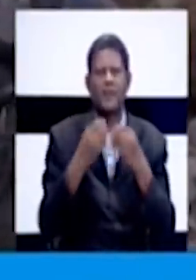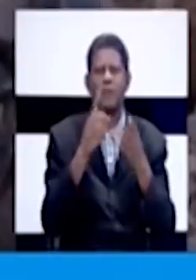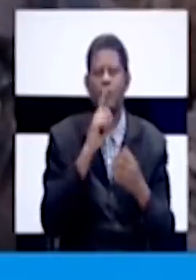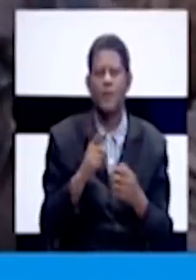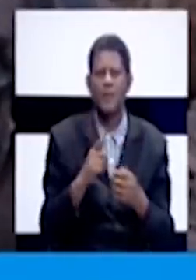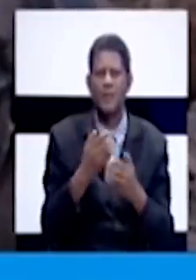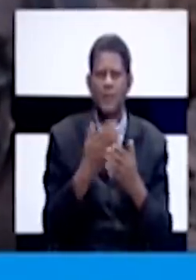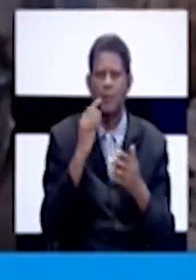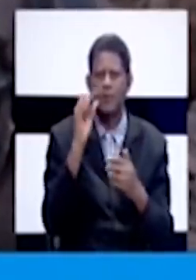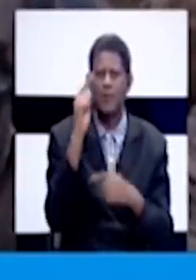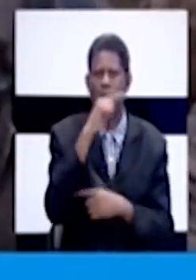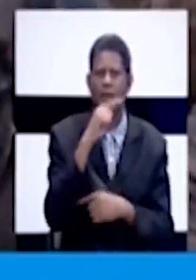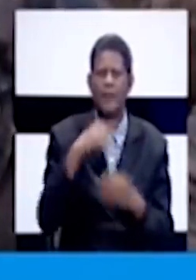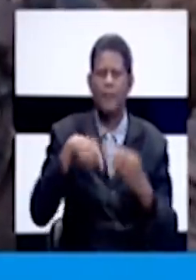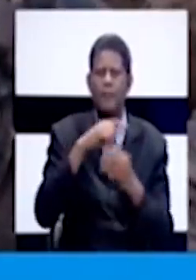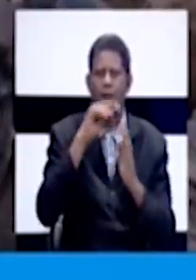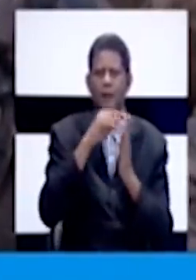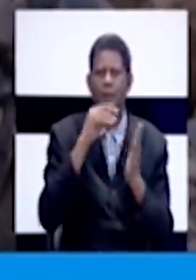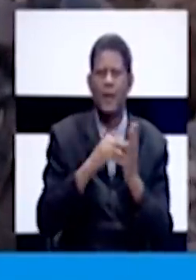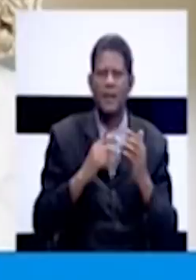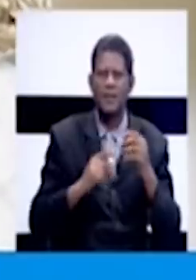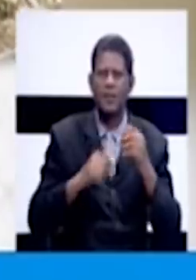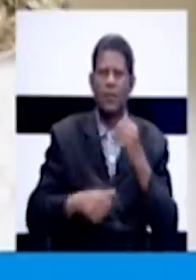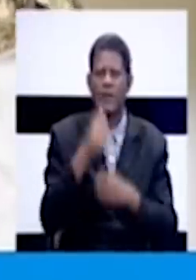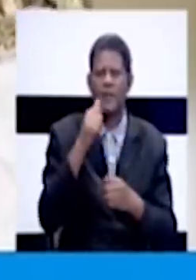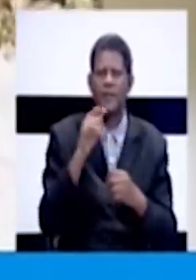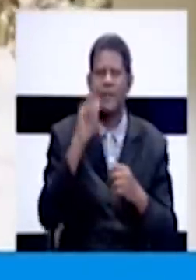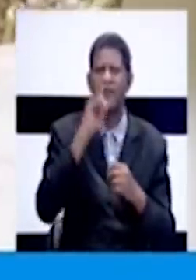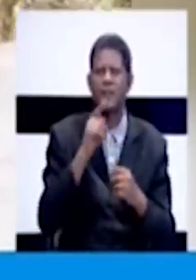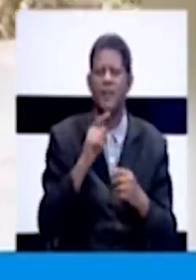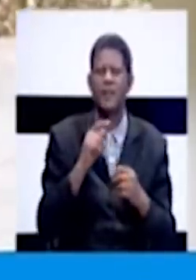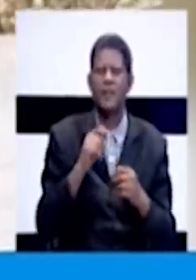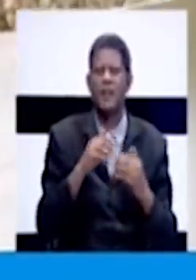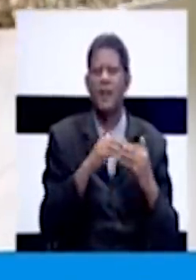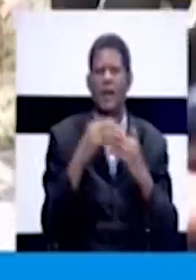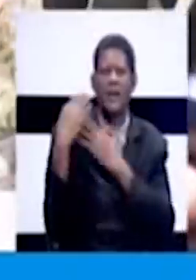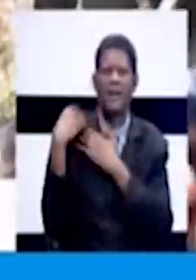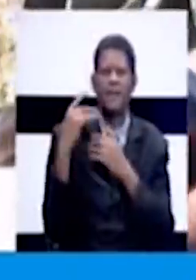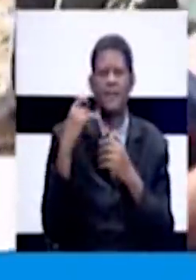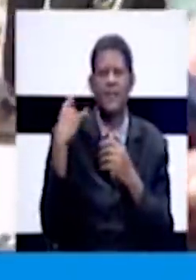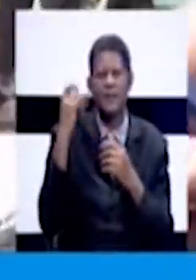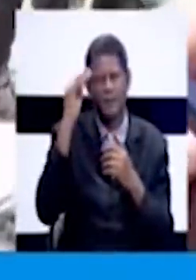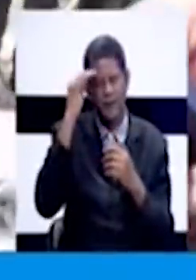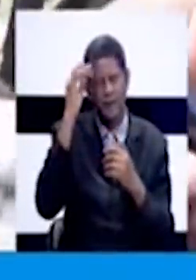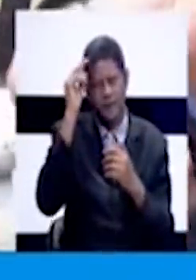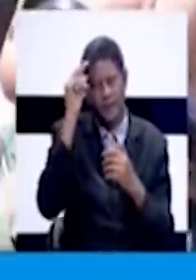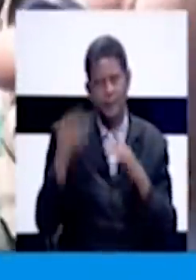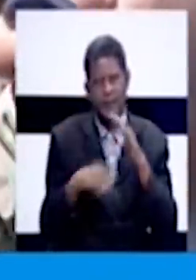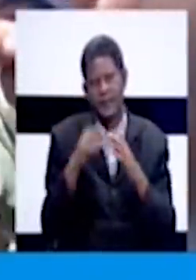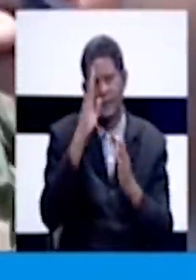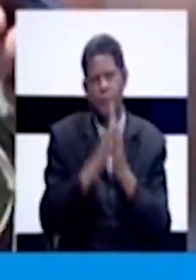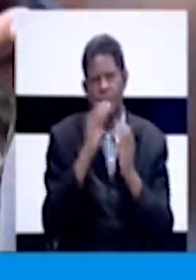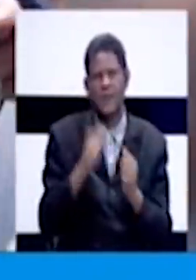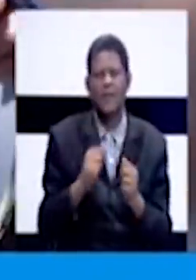ድማ ቅድሚ ሒደት መዓልትታት ኣብ ከባቢ መቐለ ዝተወቐት ነፋሪት እያ። ይኹን እምበር ኣዛዚ ሓይሊ ደር ኢትዮጵያ ጀነራል ይርማ መርዳሳ ኣባይታ ክፍፅሞ ዘይካሉ ተግባር